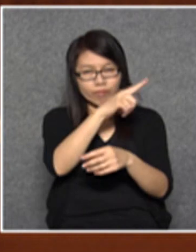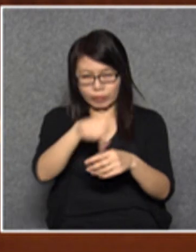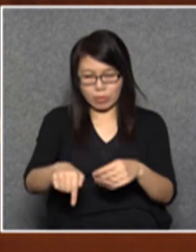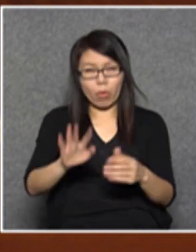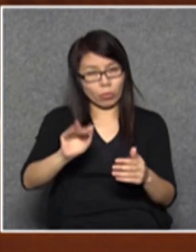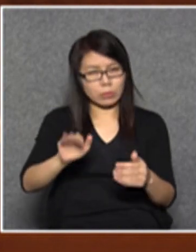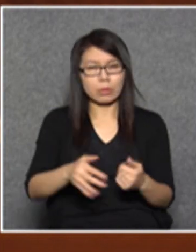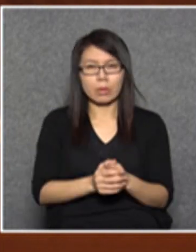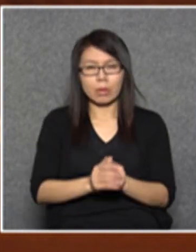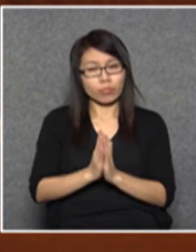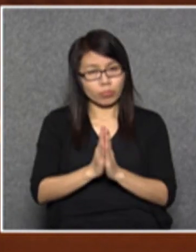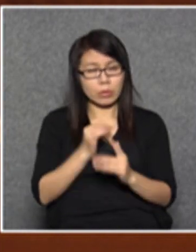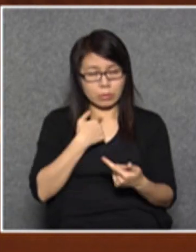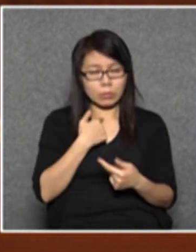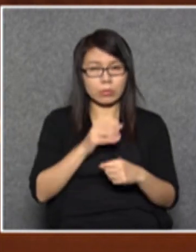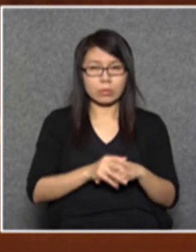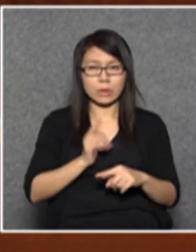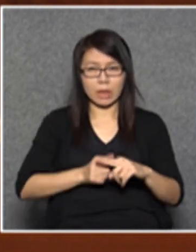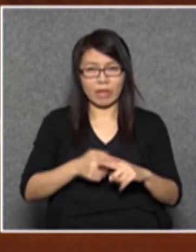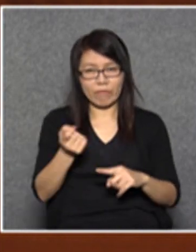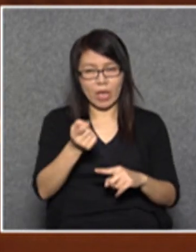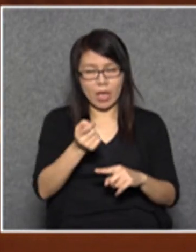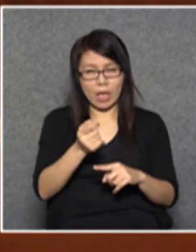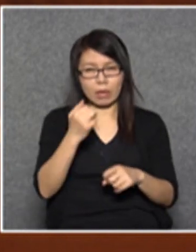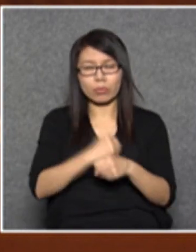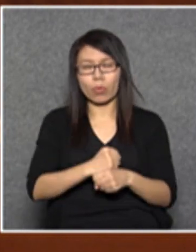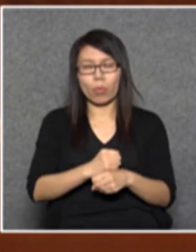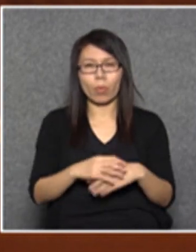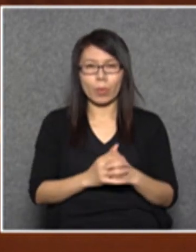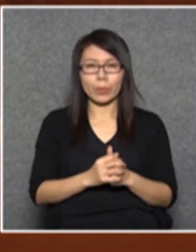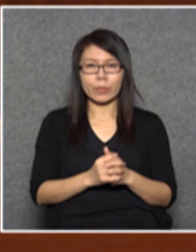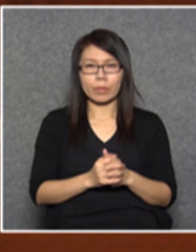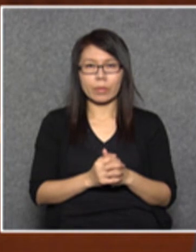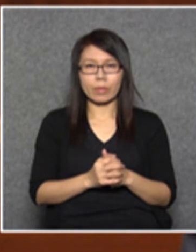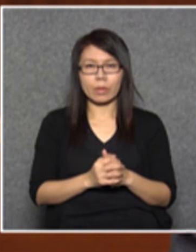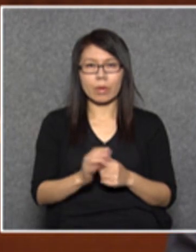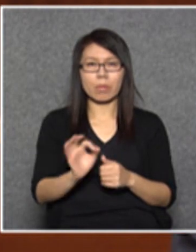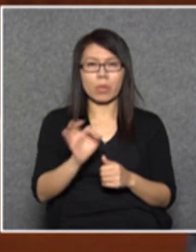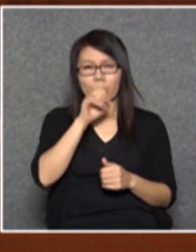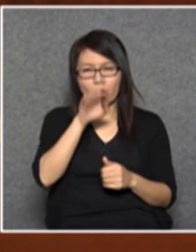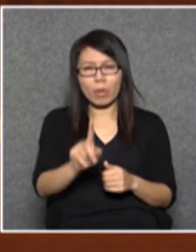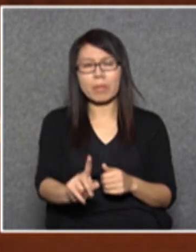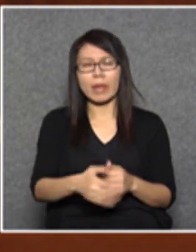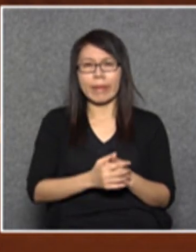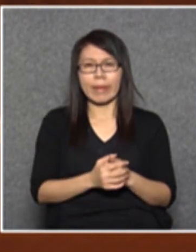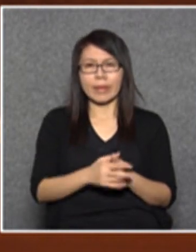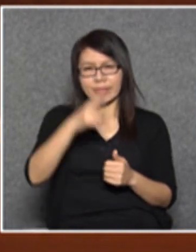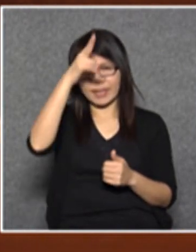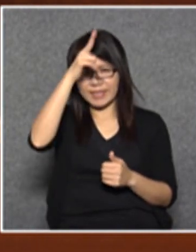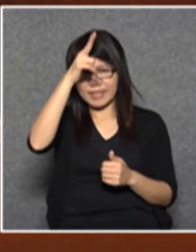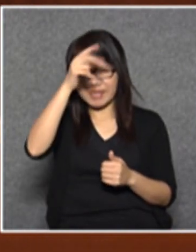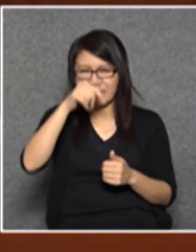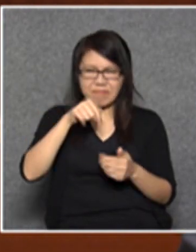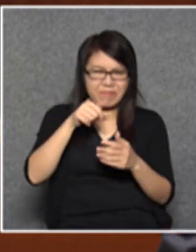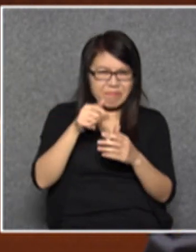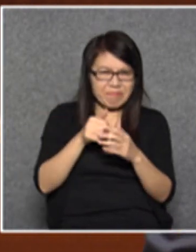雙方都需要不失時機地去做，絕對沒有說一個什麼的政治陷阱。設一個新